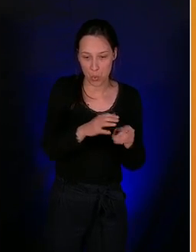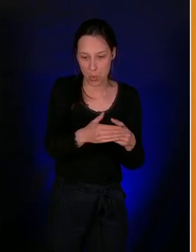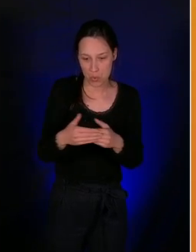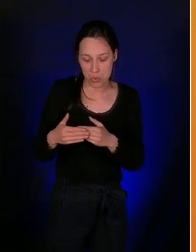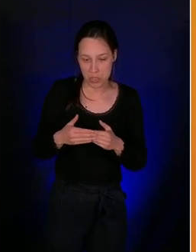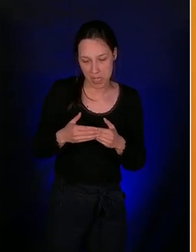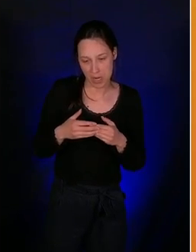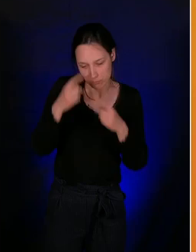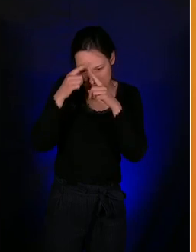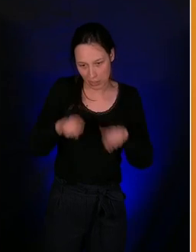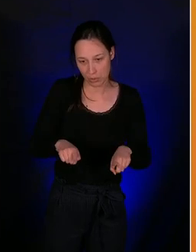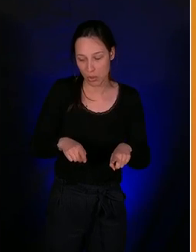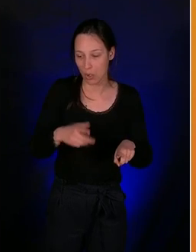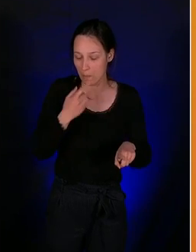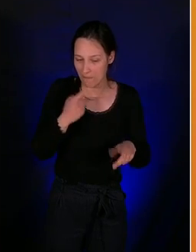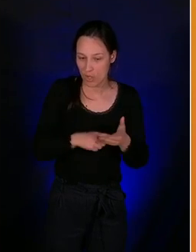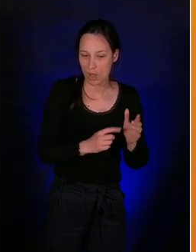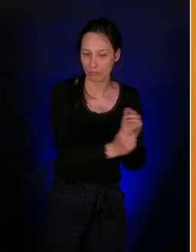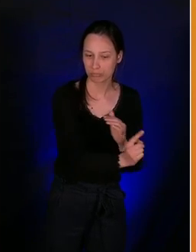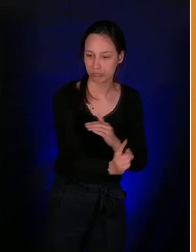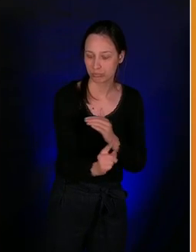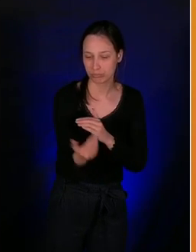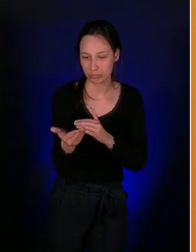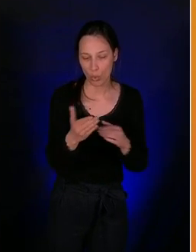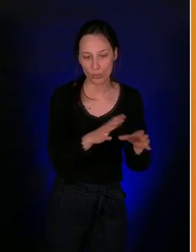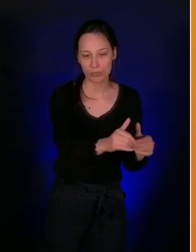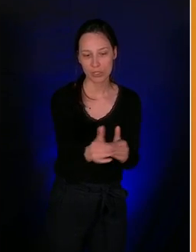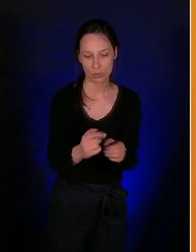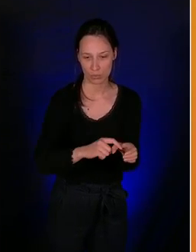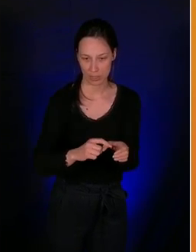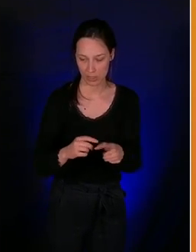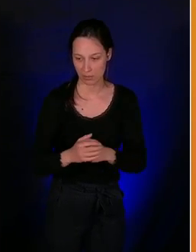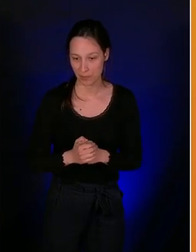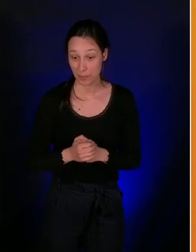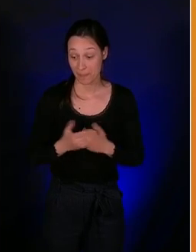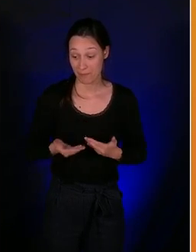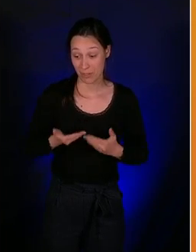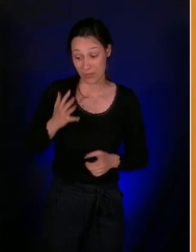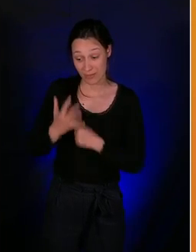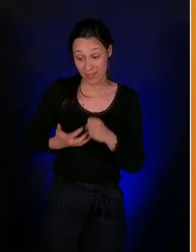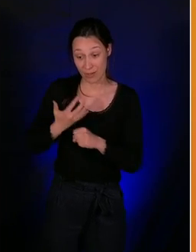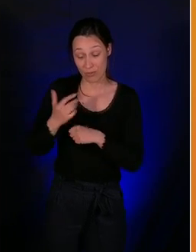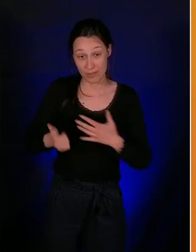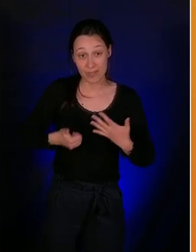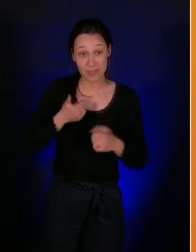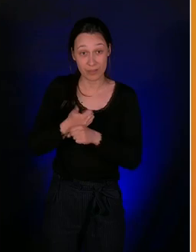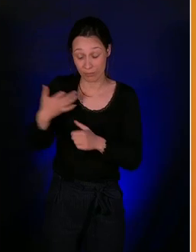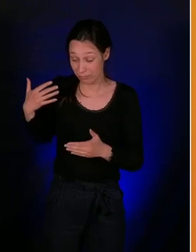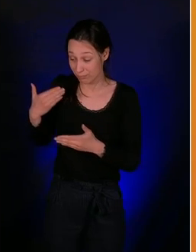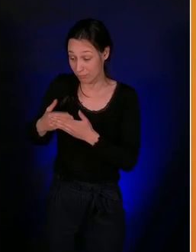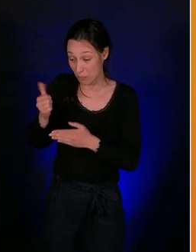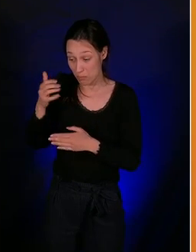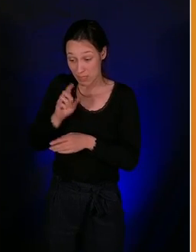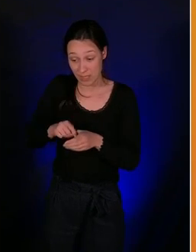au sein de syndicats multipro ou dans des sections syndicales. Là, ça fait quoi, 5 ans, 6 ans maintenant que le premier syndicat a été